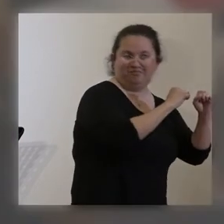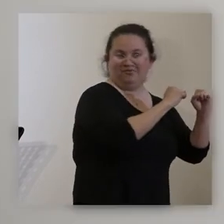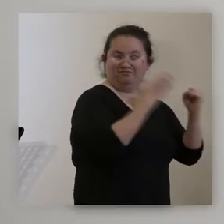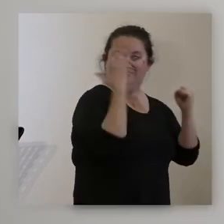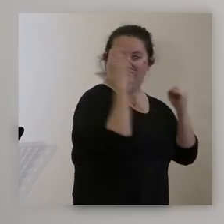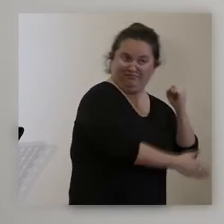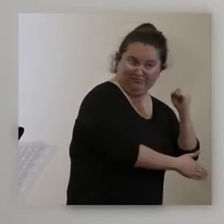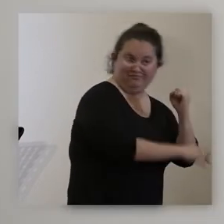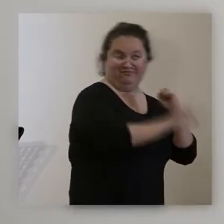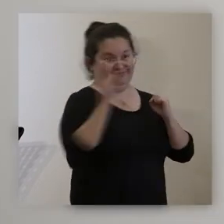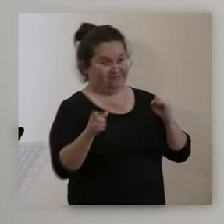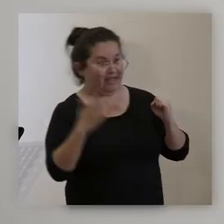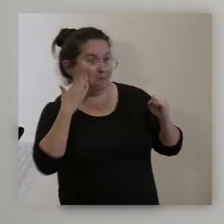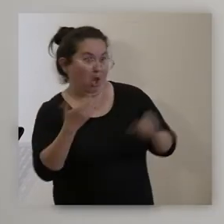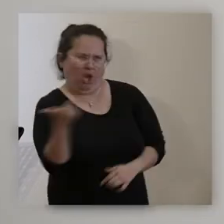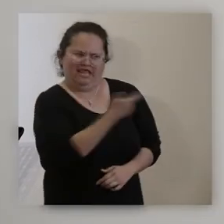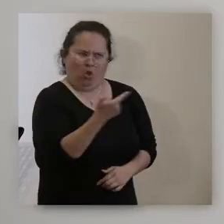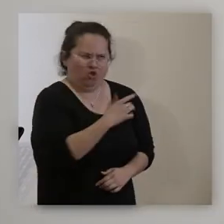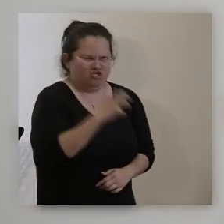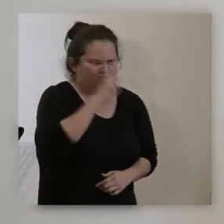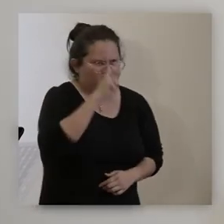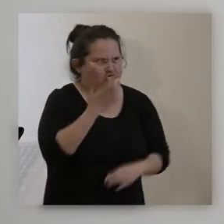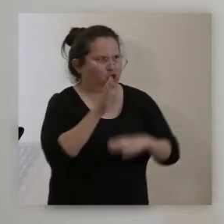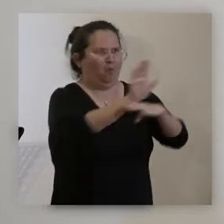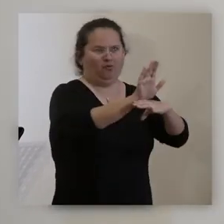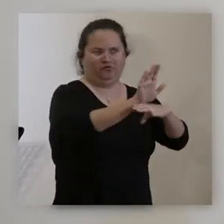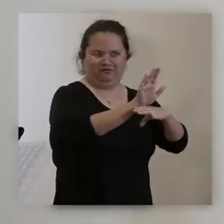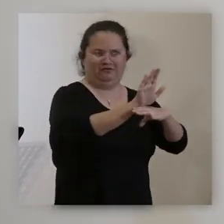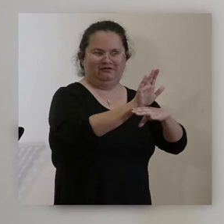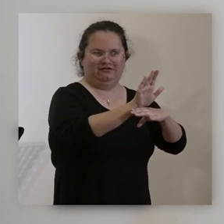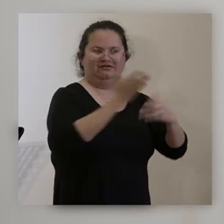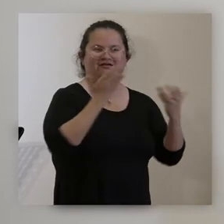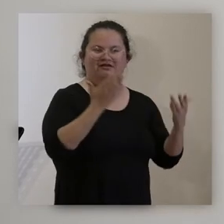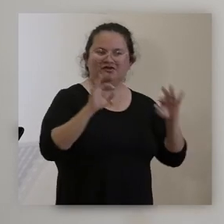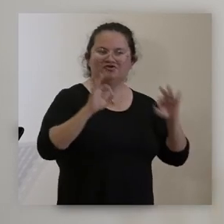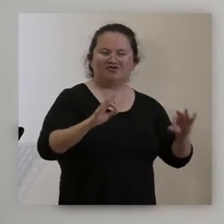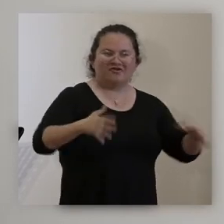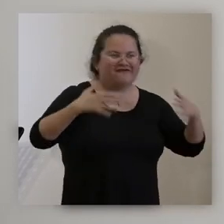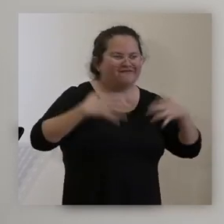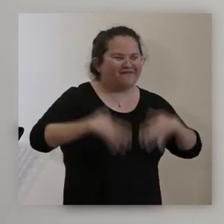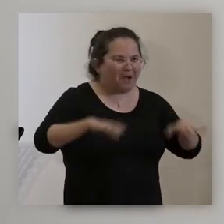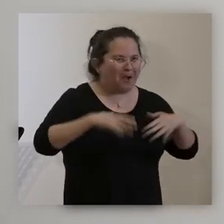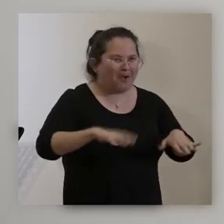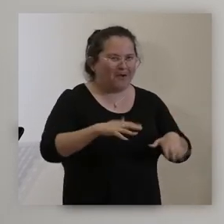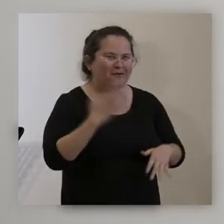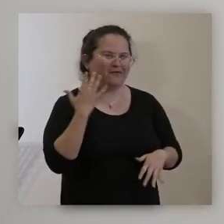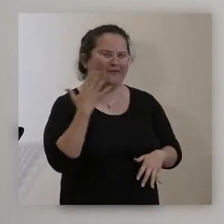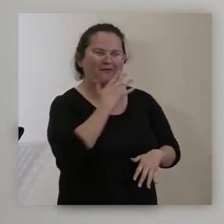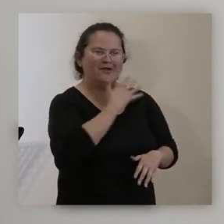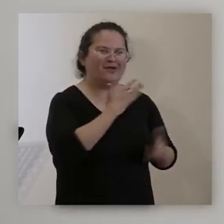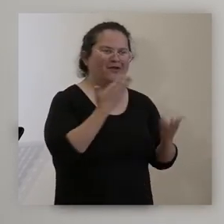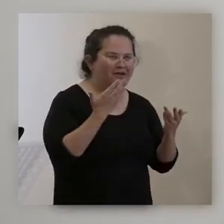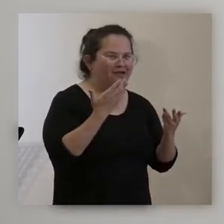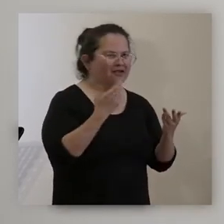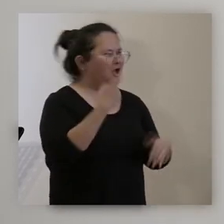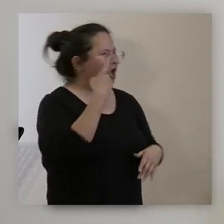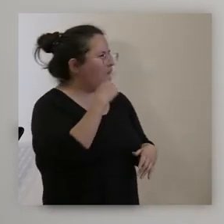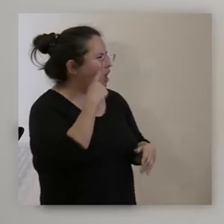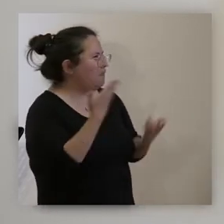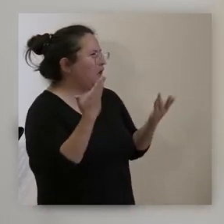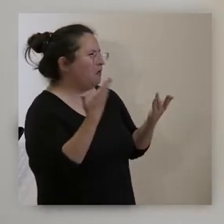Tout comme l'étaient les vêtements, d'ailleurs. Certains commentateurs pointaient cette volonté d'afficher ostensiblement ces signes